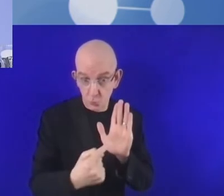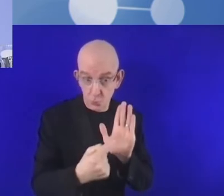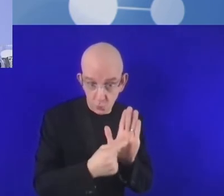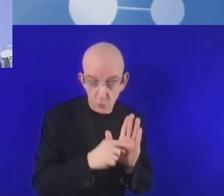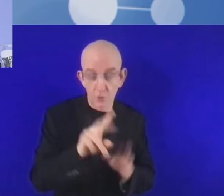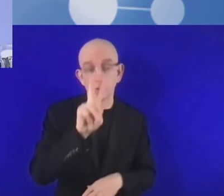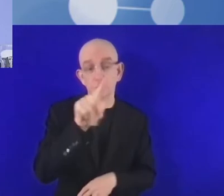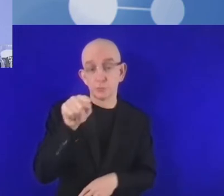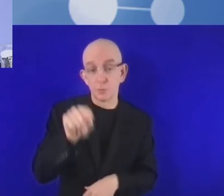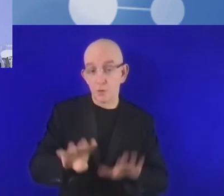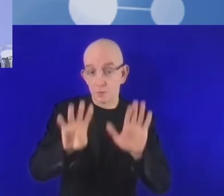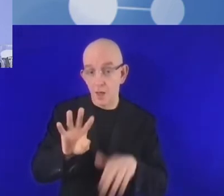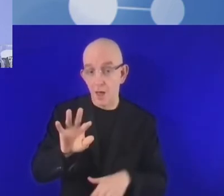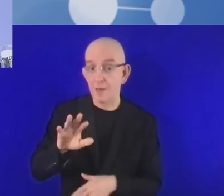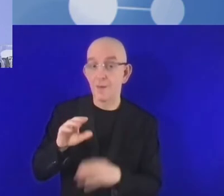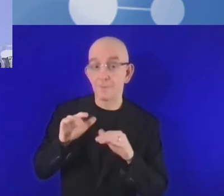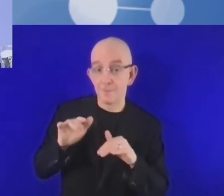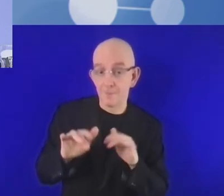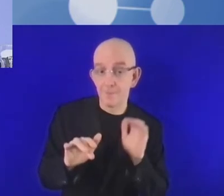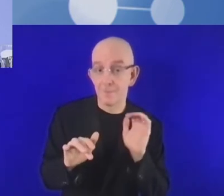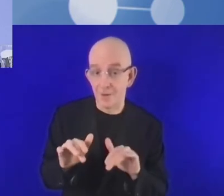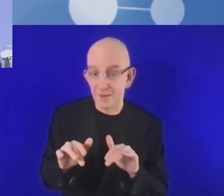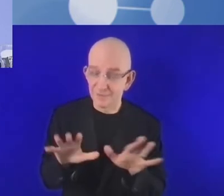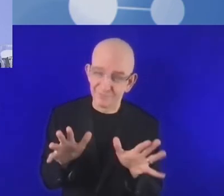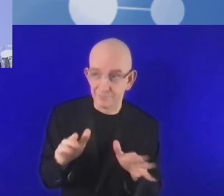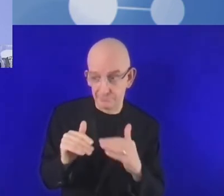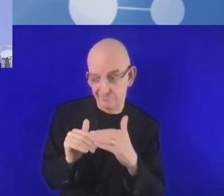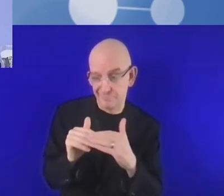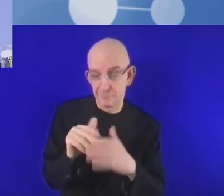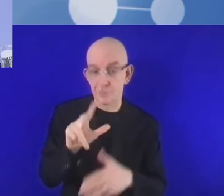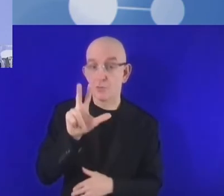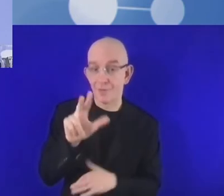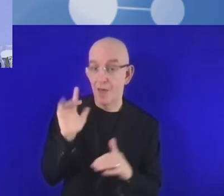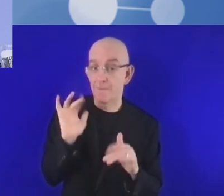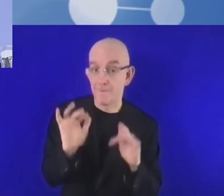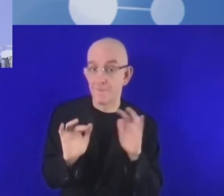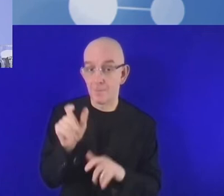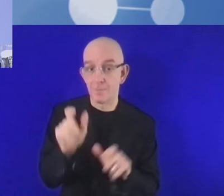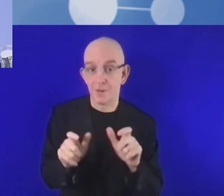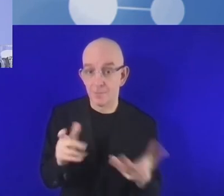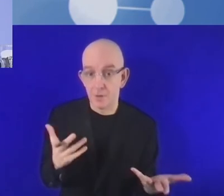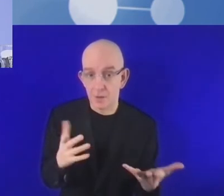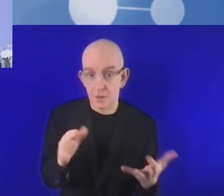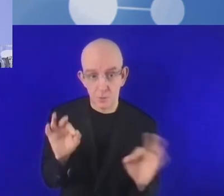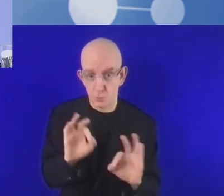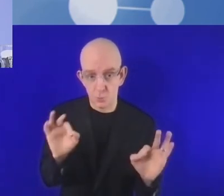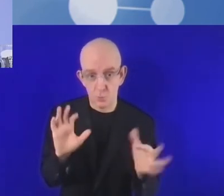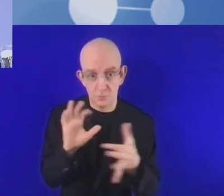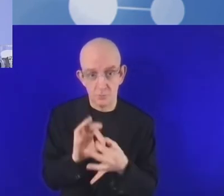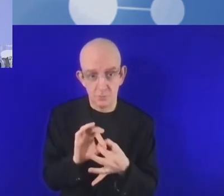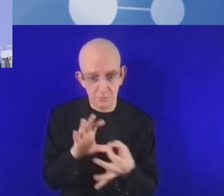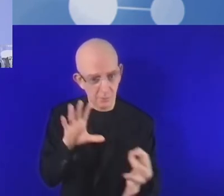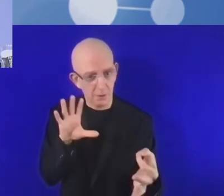30亿人还没有连接到互联网，没有共同的机会